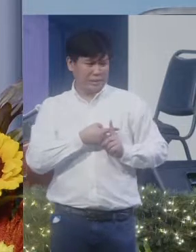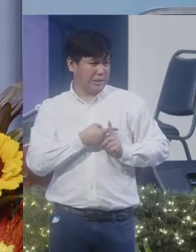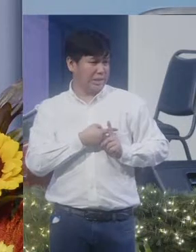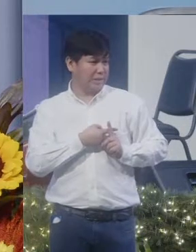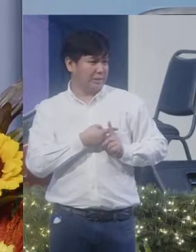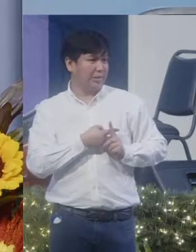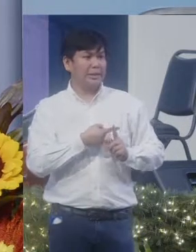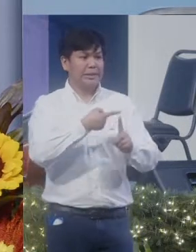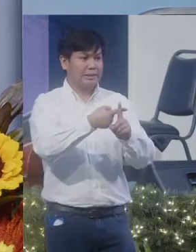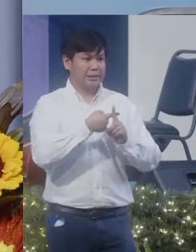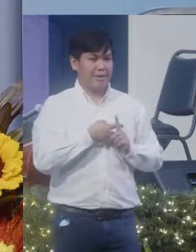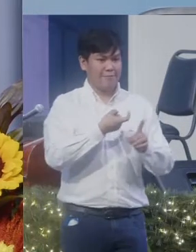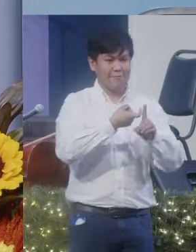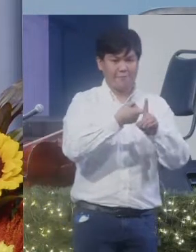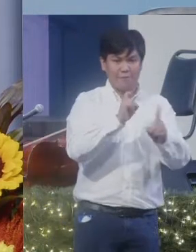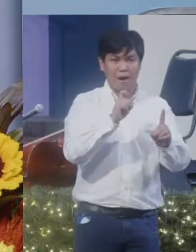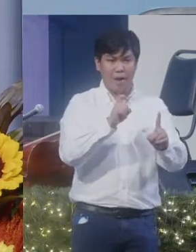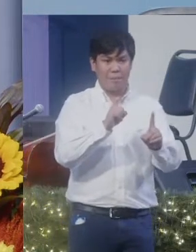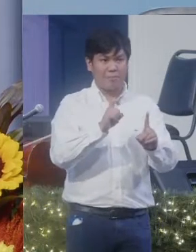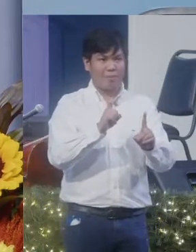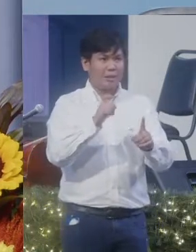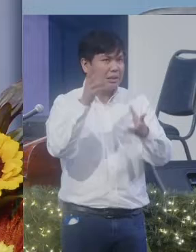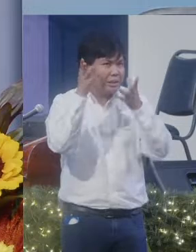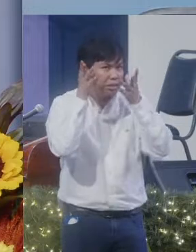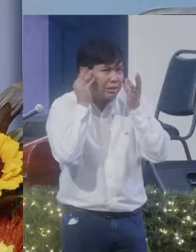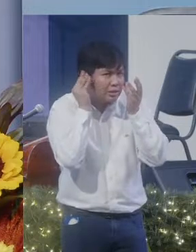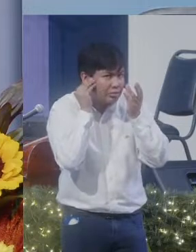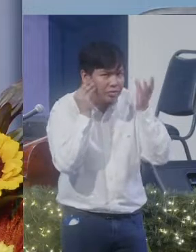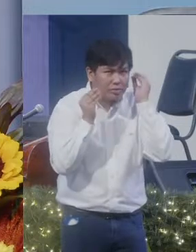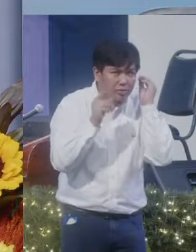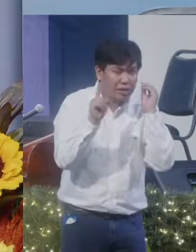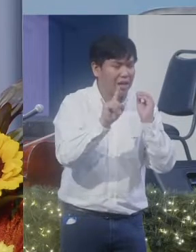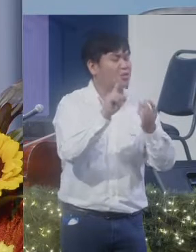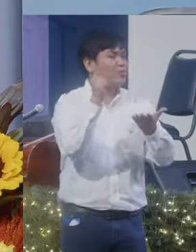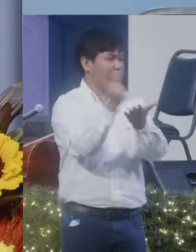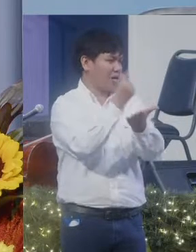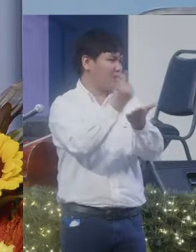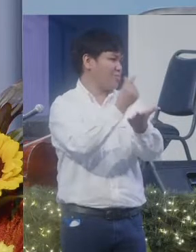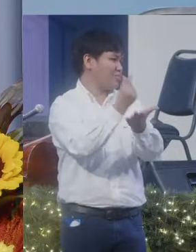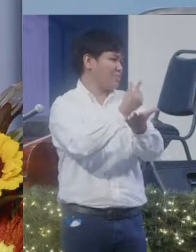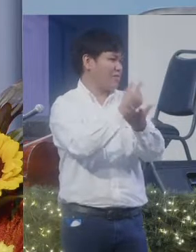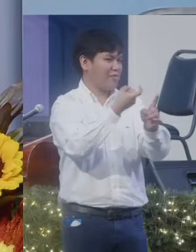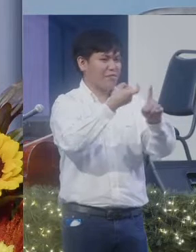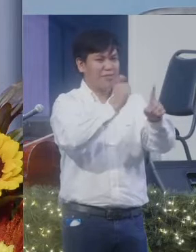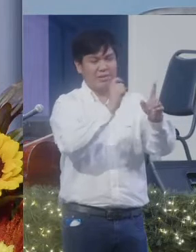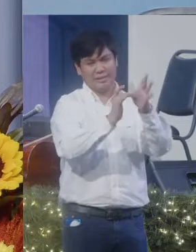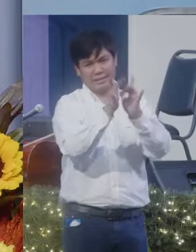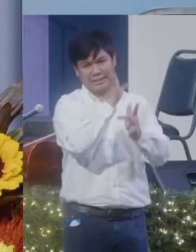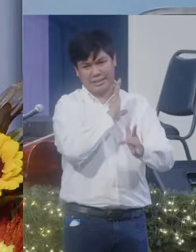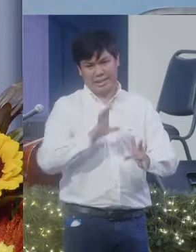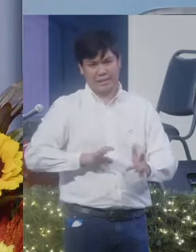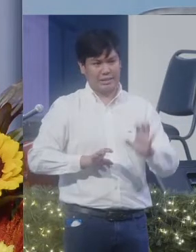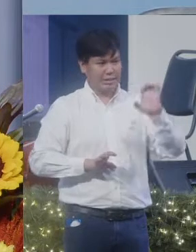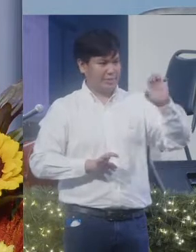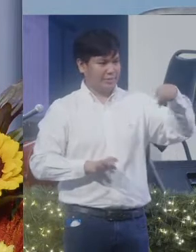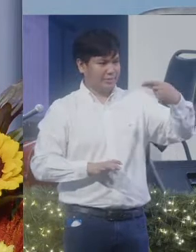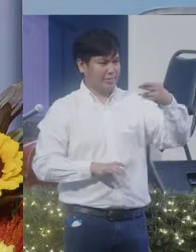nagmumula sa pagtuturo ng salita ng Diyos. Sabi sa Ephesians 1:13,